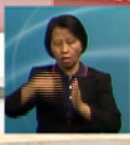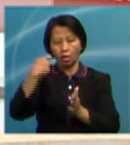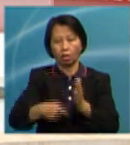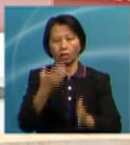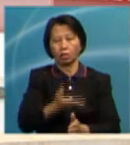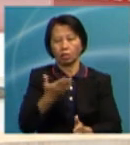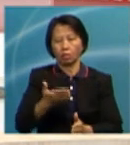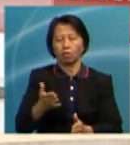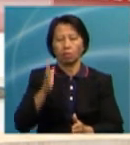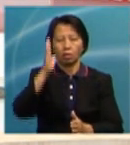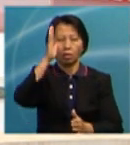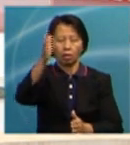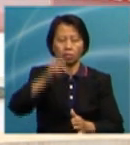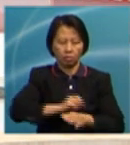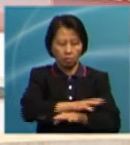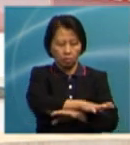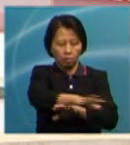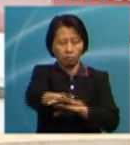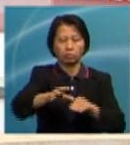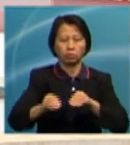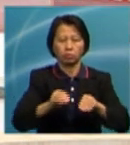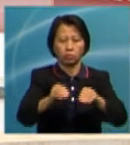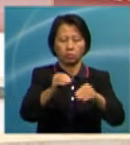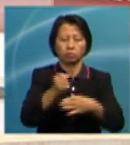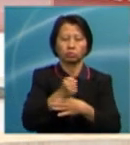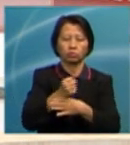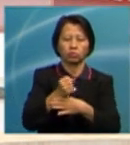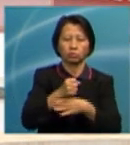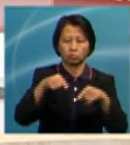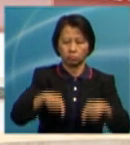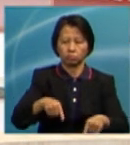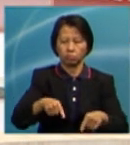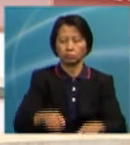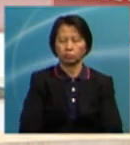komoditi juga bakal mempengaruhi pergerakan bursa